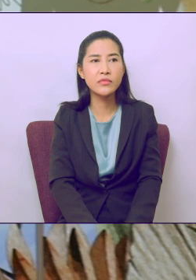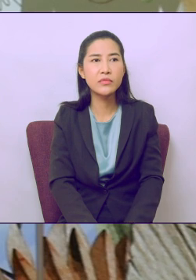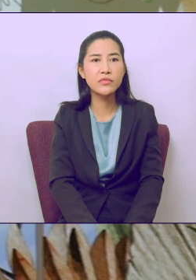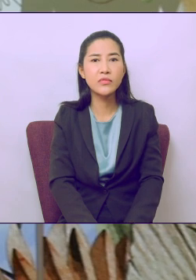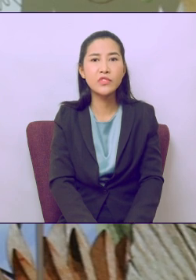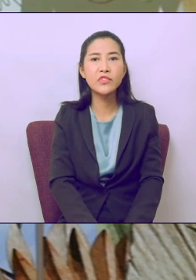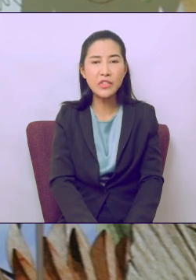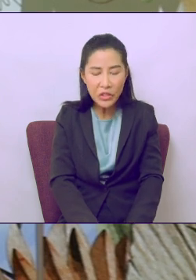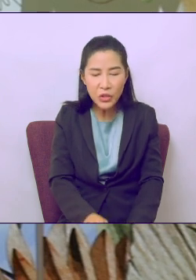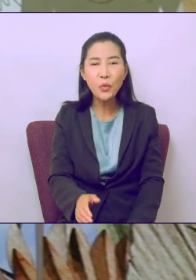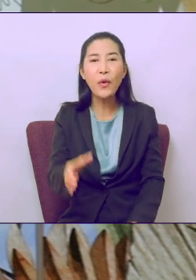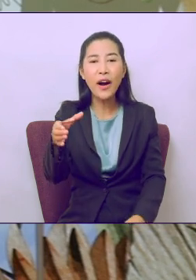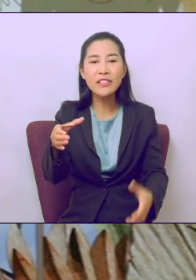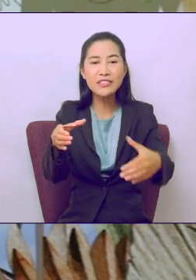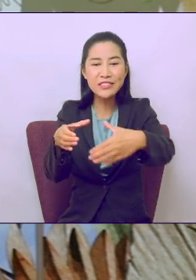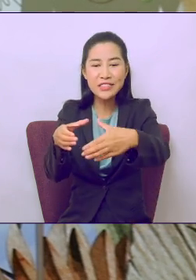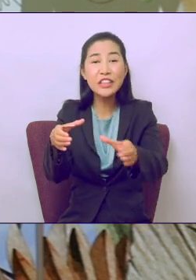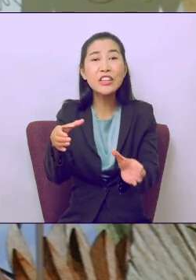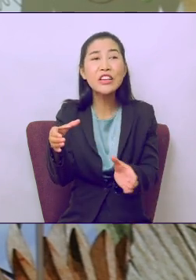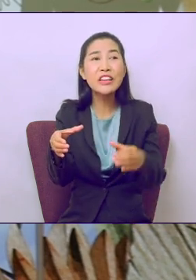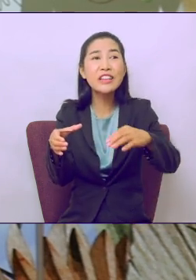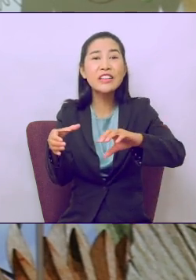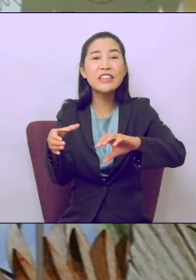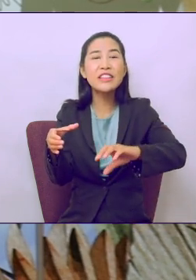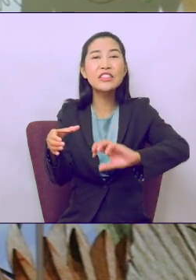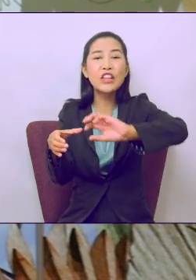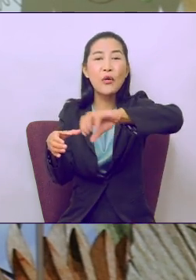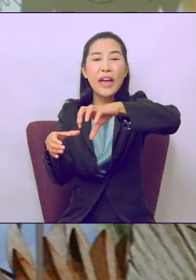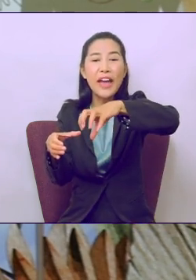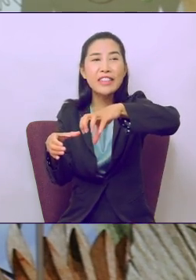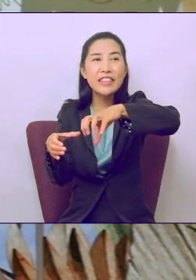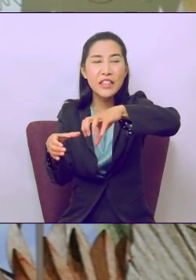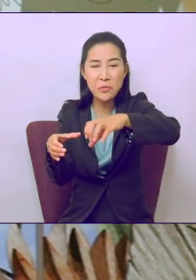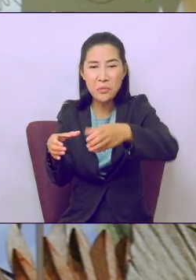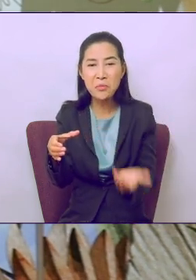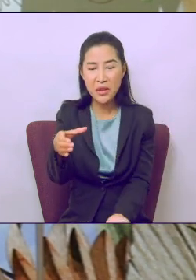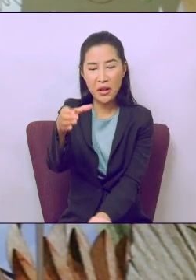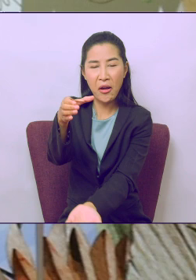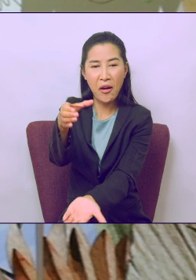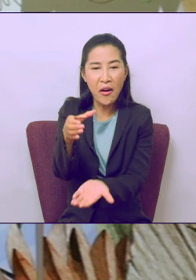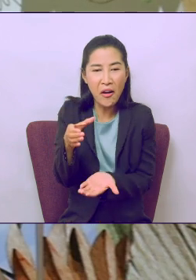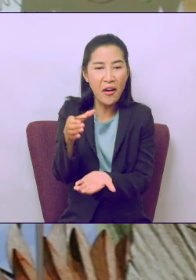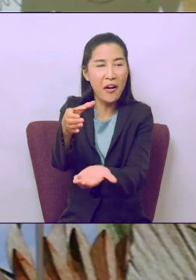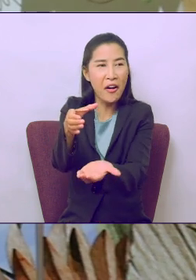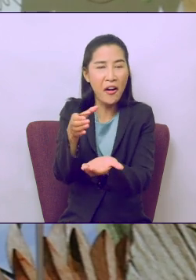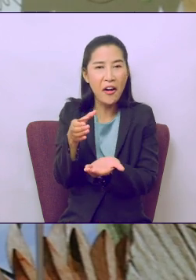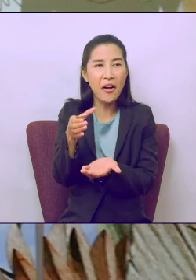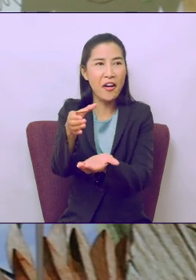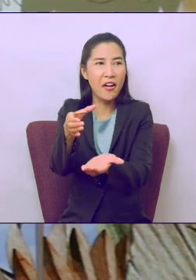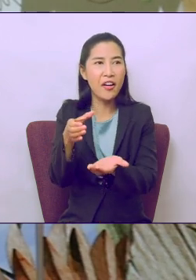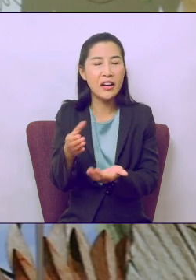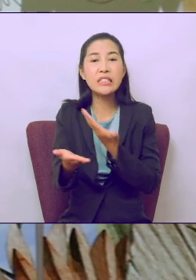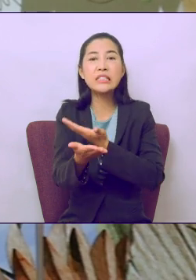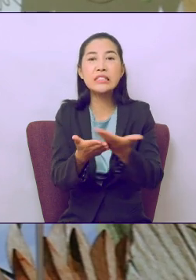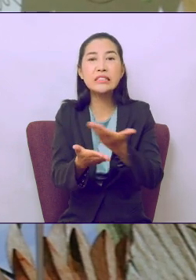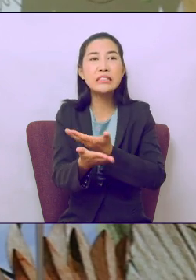อะไรนะเตาแก๊สแล้วก็มีแล้วก็มีแล้วก็มีล้อเผื่อเผื่อเราซื้อได้ถูกกว่าแต่อันนี้ผม